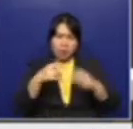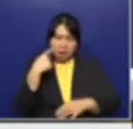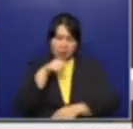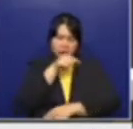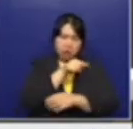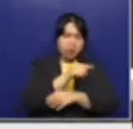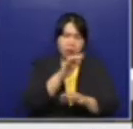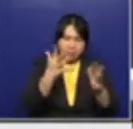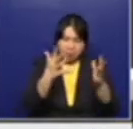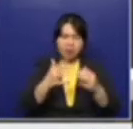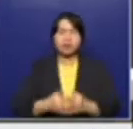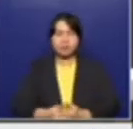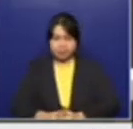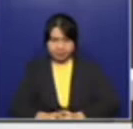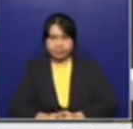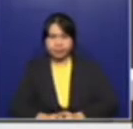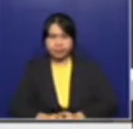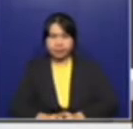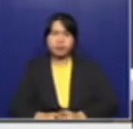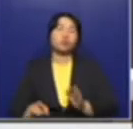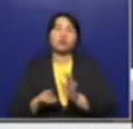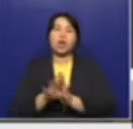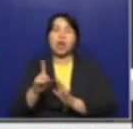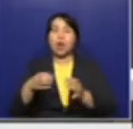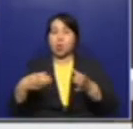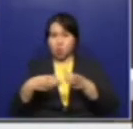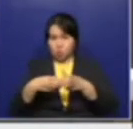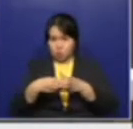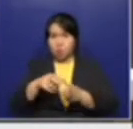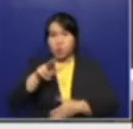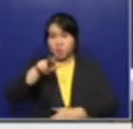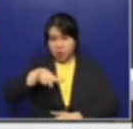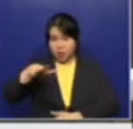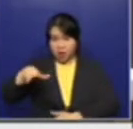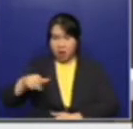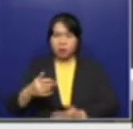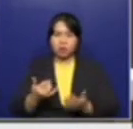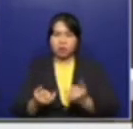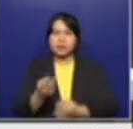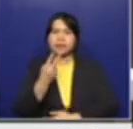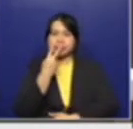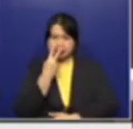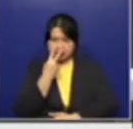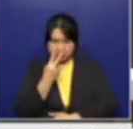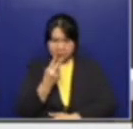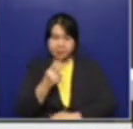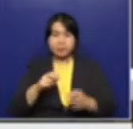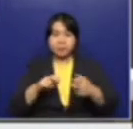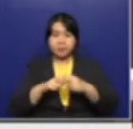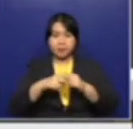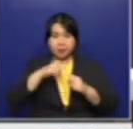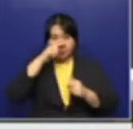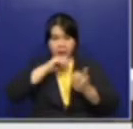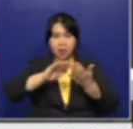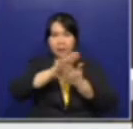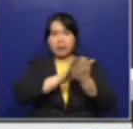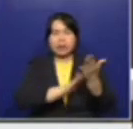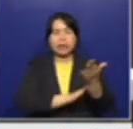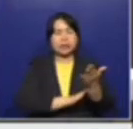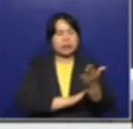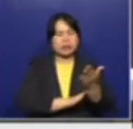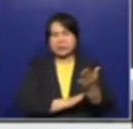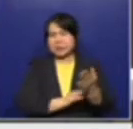ายท่านประธานครับพรรคเพื่อไทยเองเห็นว่าสถานการณ์ของประเทศขณะนี้อยู่ในภาวะเปราะบ